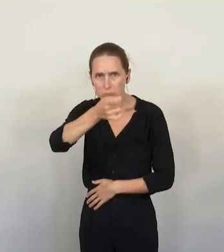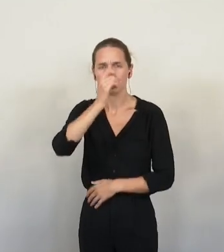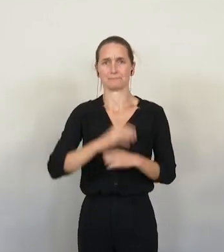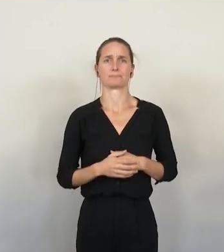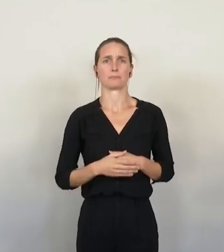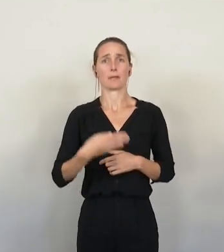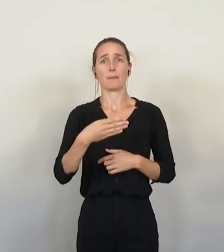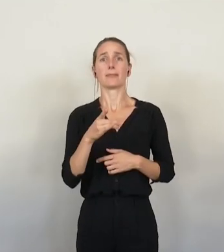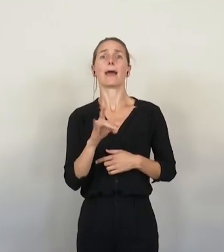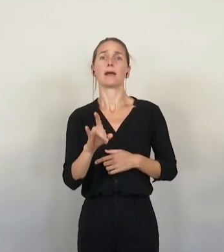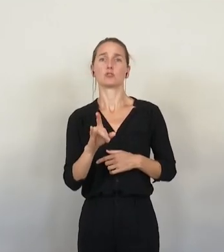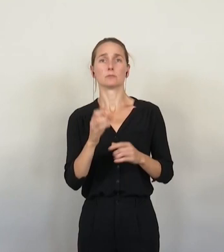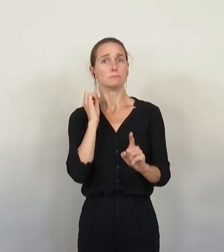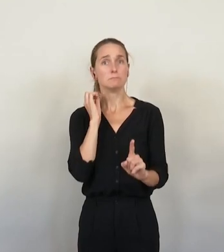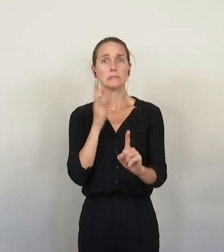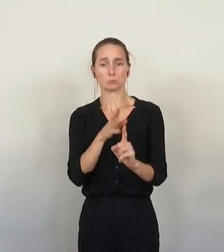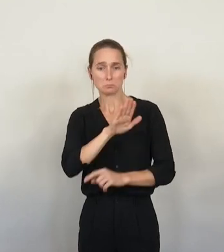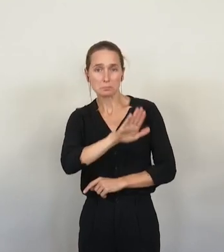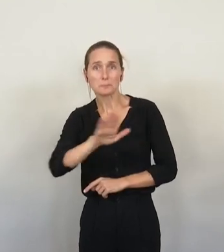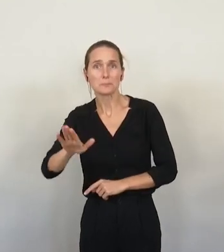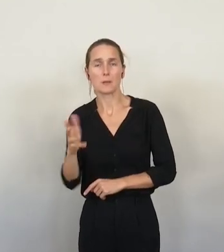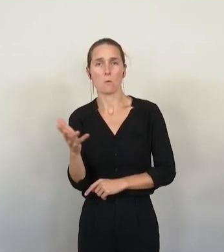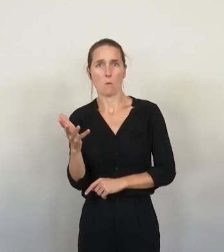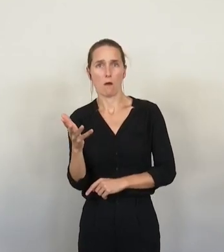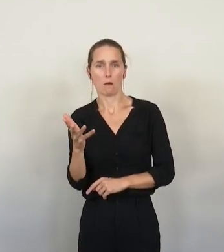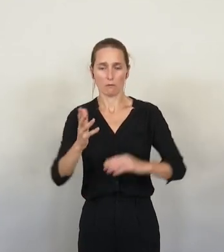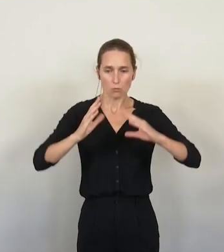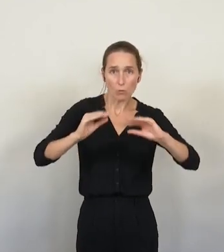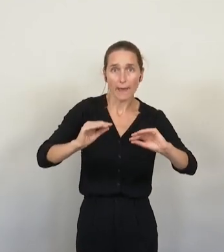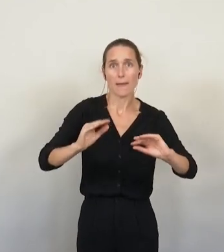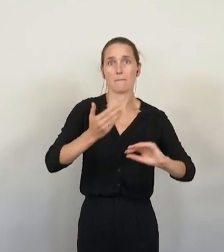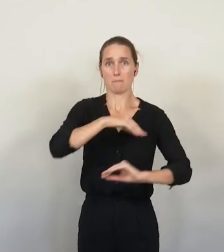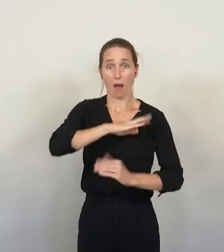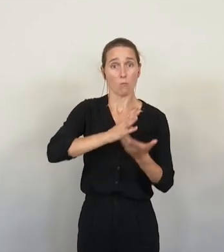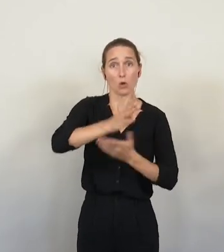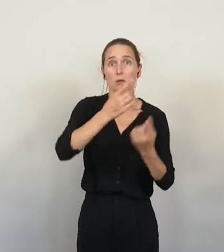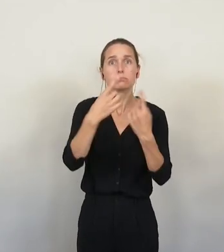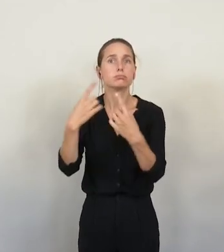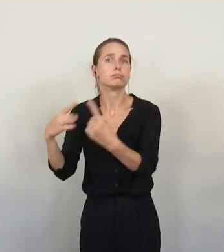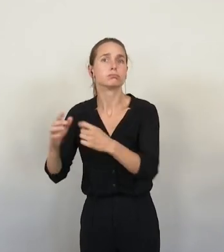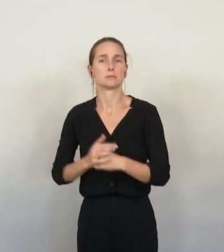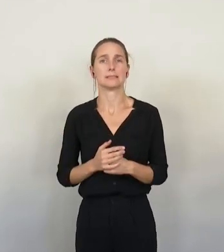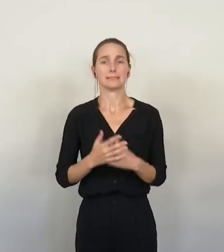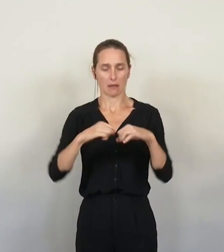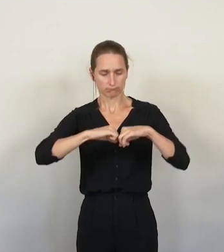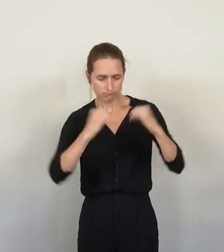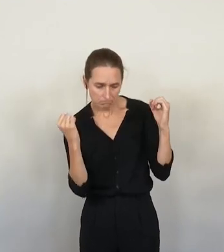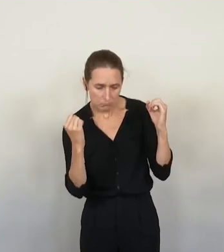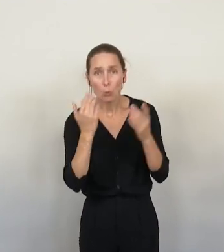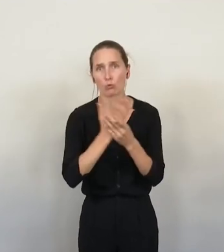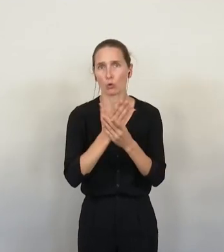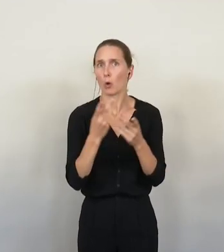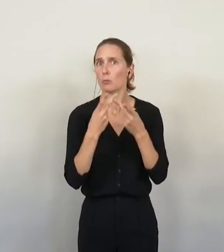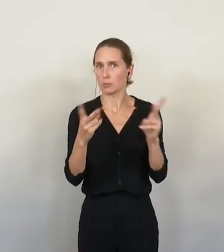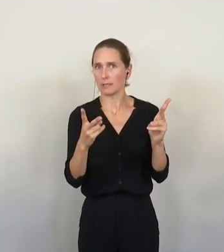MDH se concrétisent donc à travers ces différents projets ce sont des documents des documents publics des documents